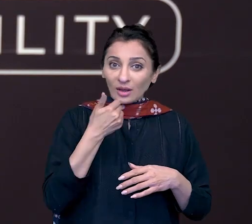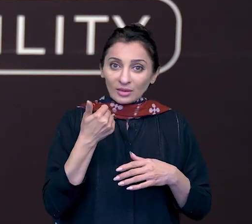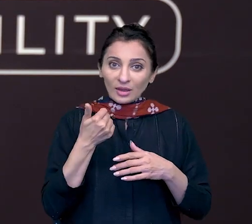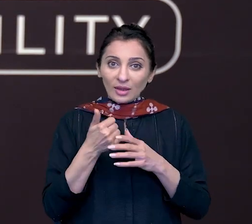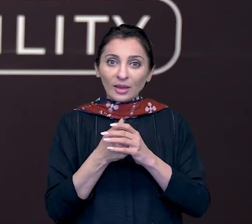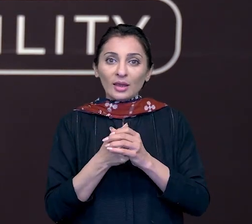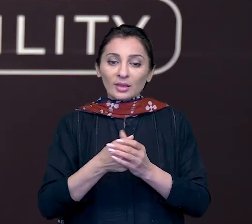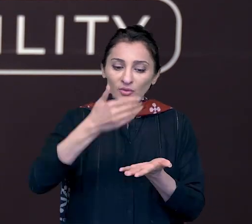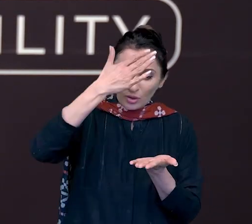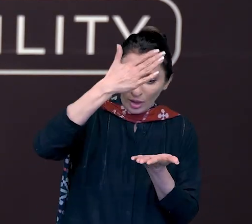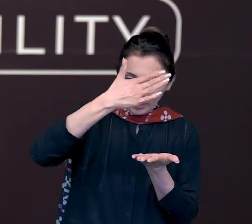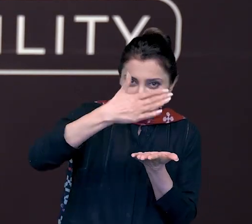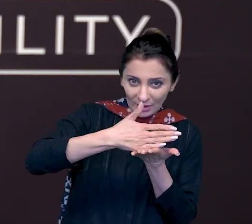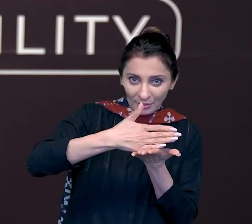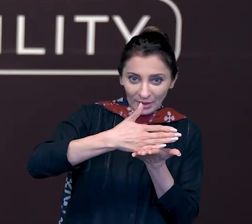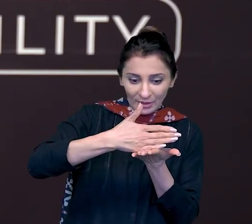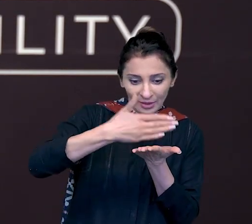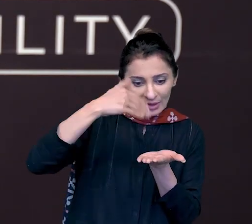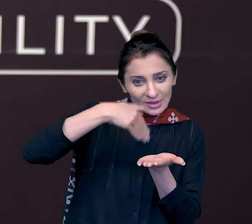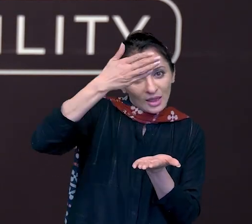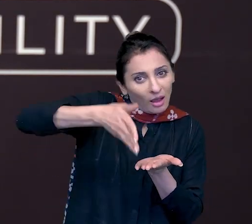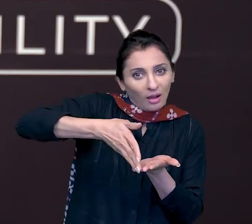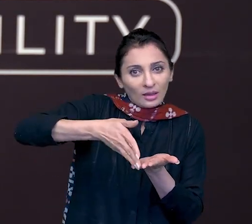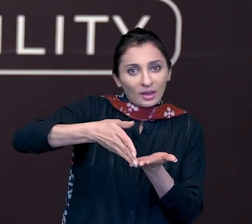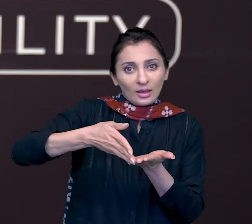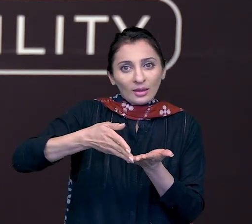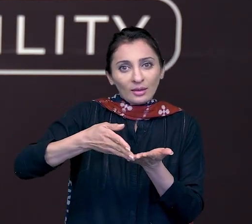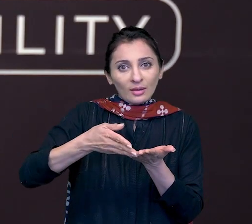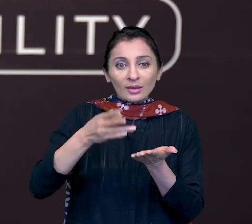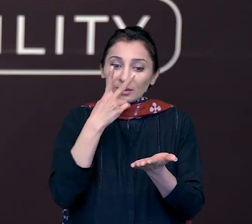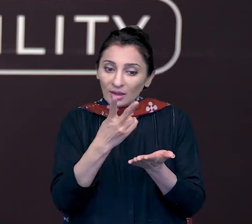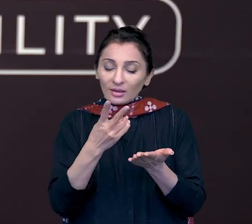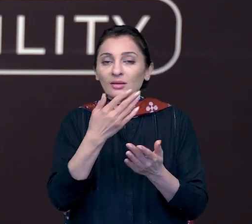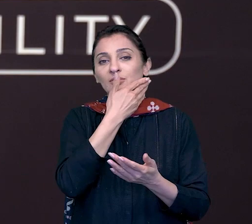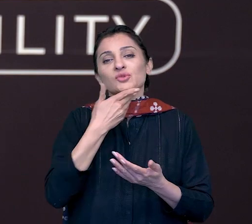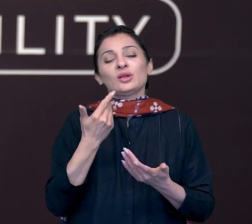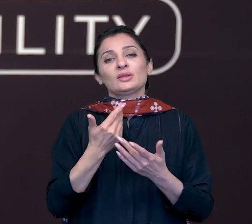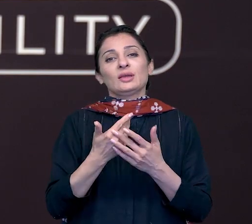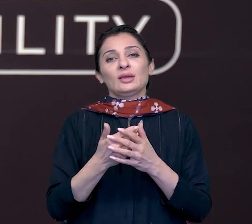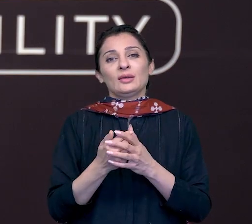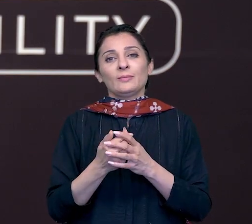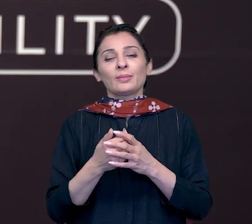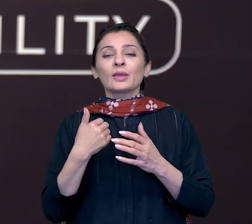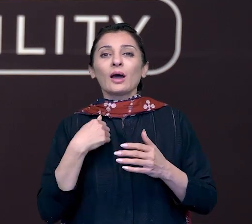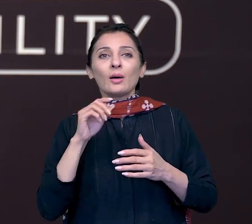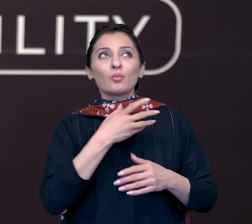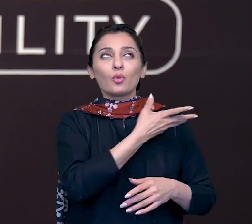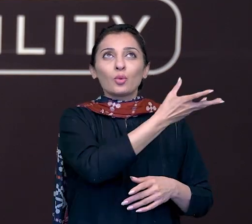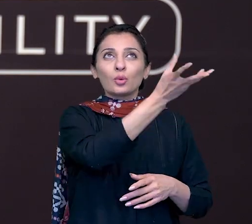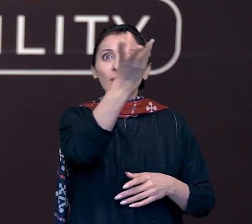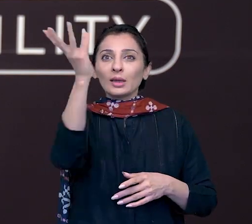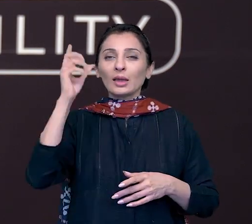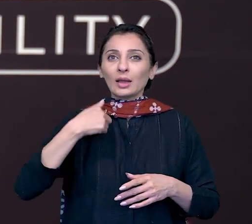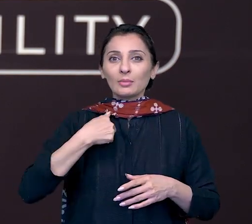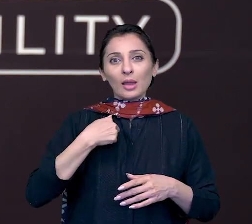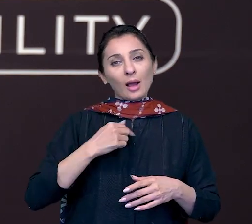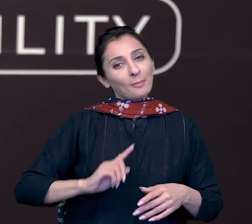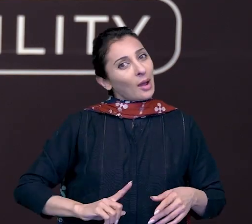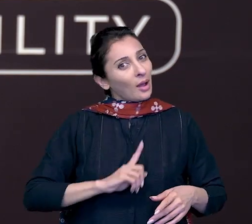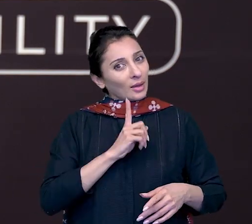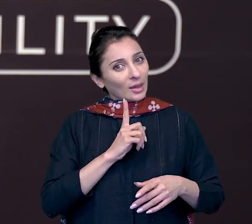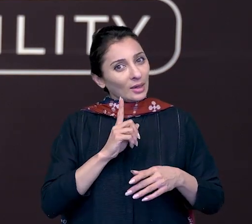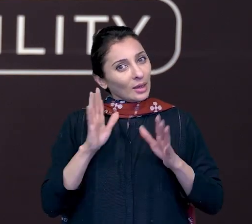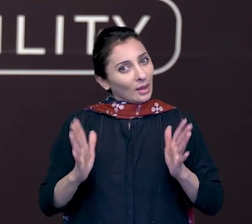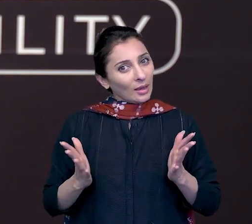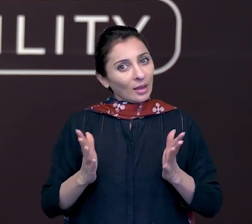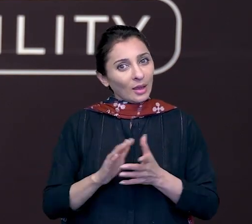کہ ہماری جو لمیٹیشن ہے اس سے آگے کیا ہے. تو یہ ایک اس طرح کا سوال ہے کہ کیا ہم کائنات میں